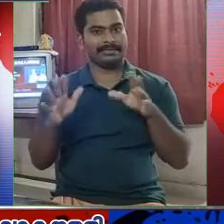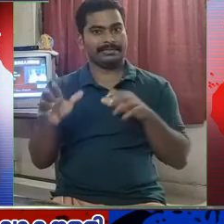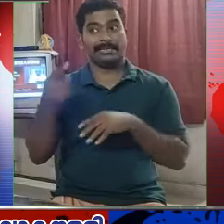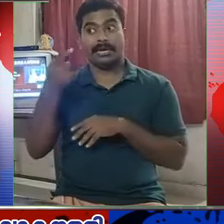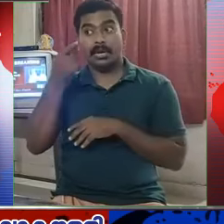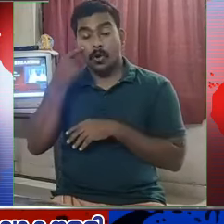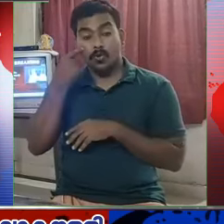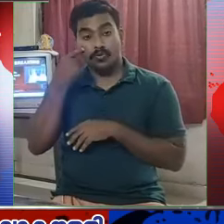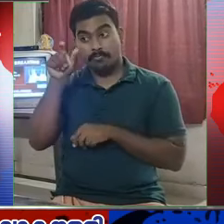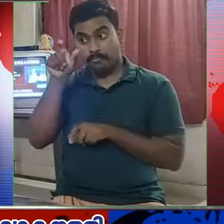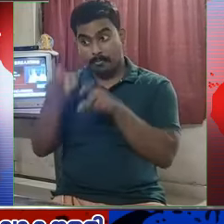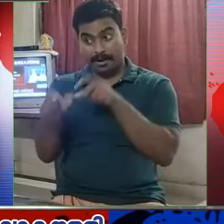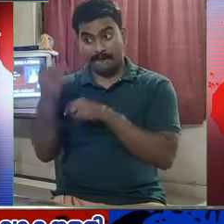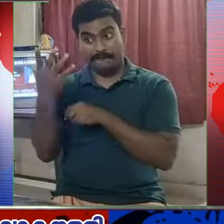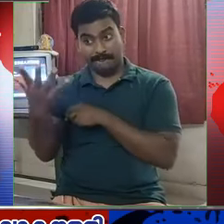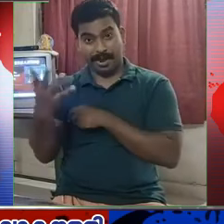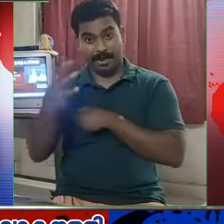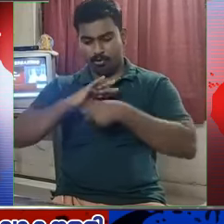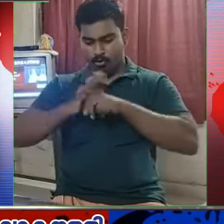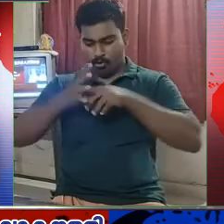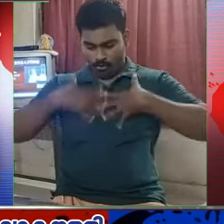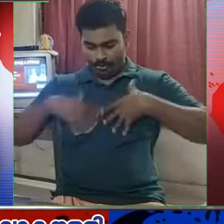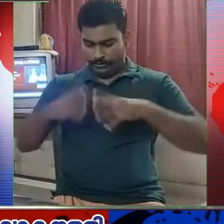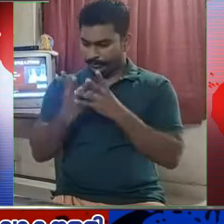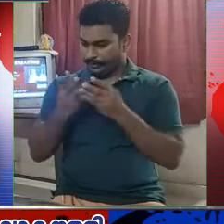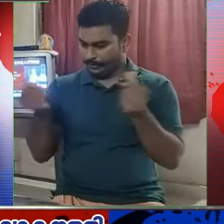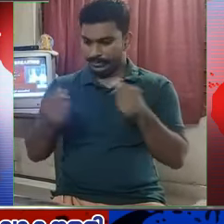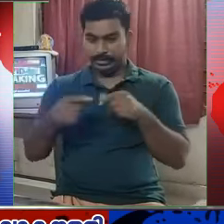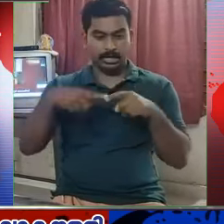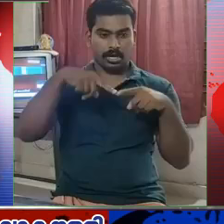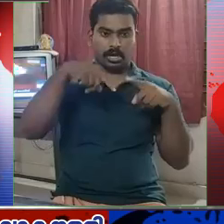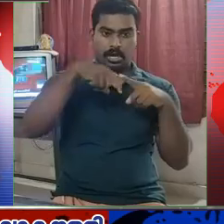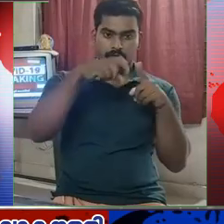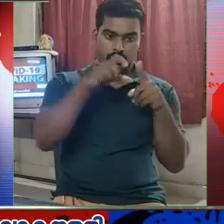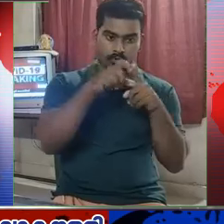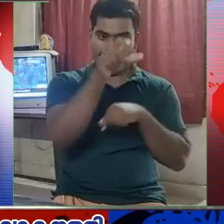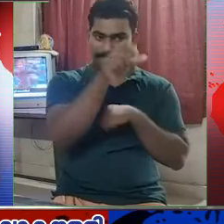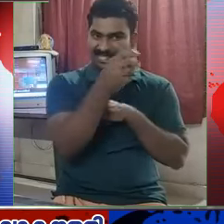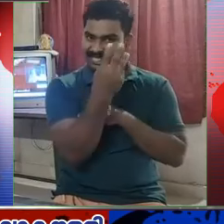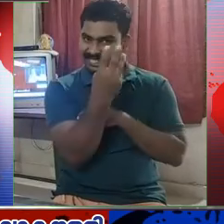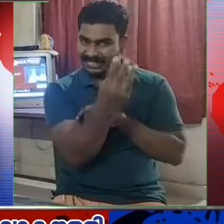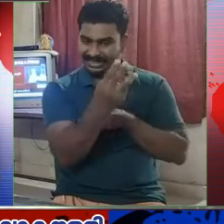ഇതുവരെ 295 പേർക്കാണ് സംസ്ഥാനത്ത് രോഗം സ്ഥിരീകരിച്ചത്.